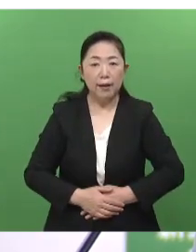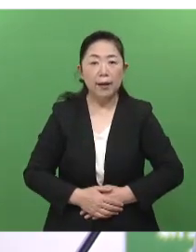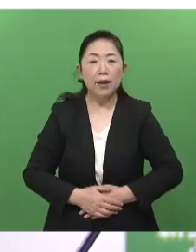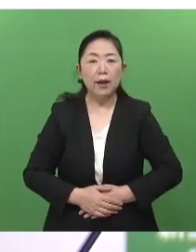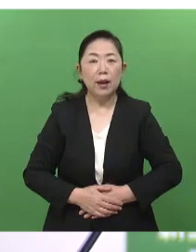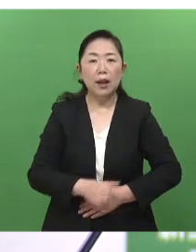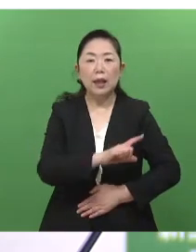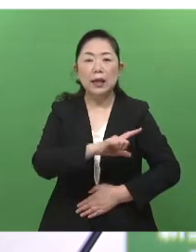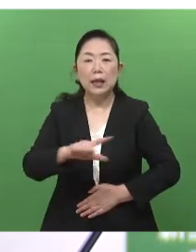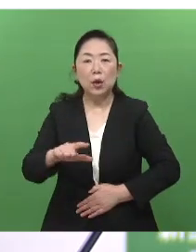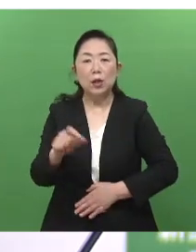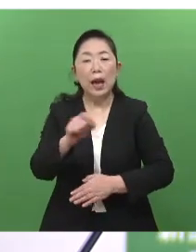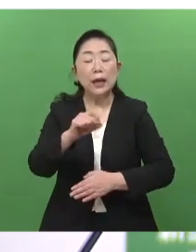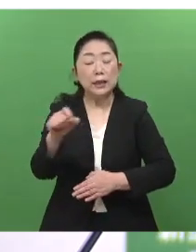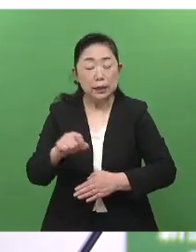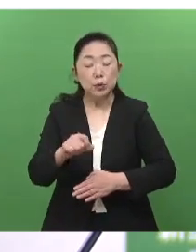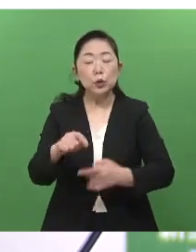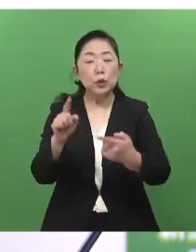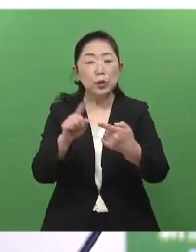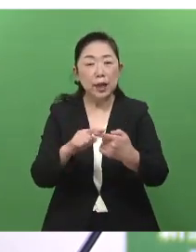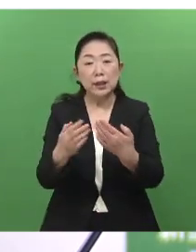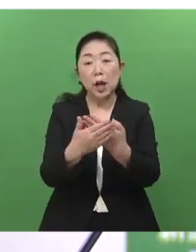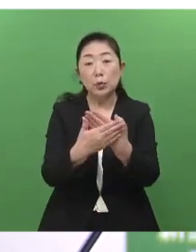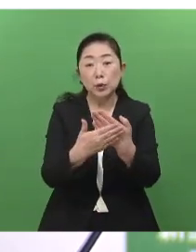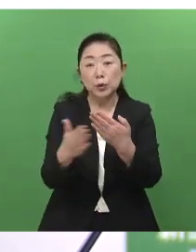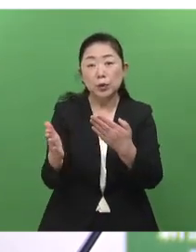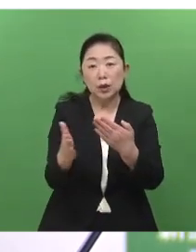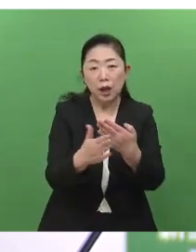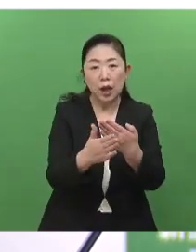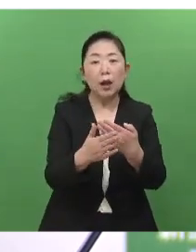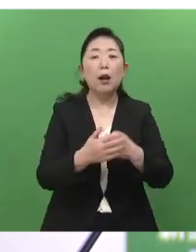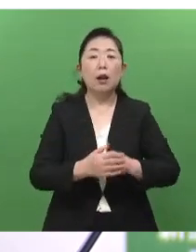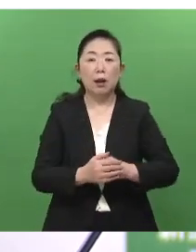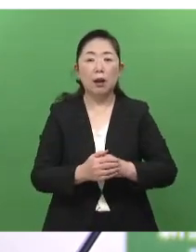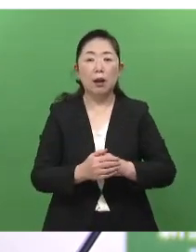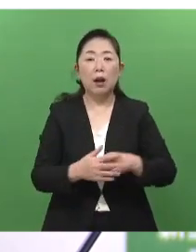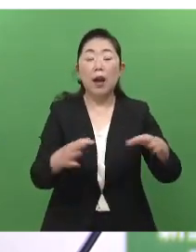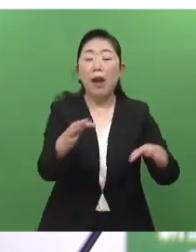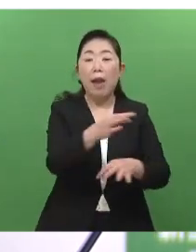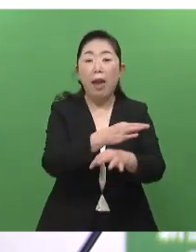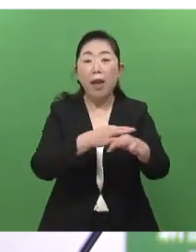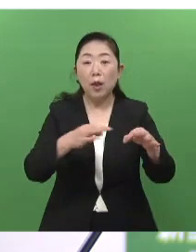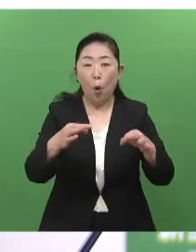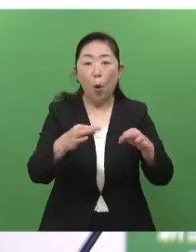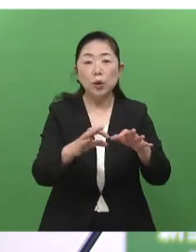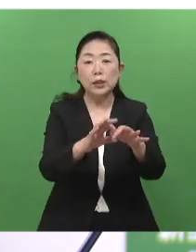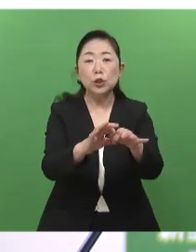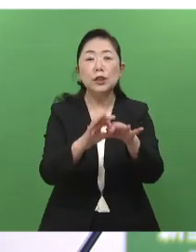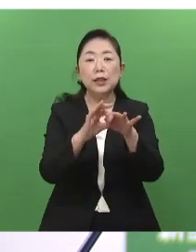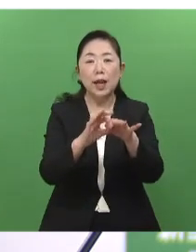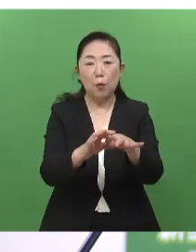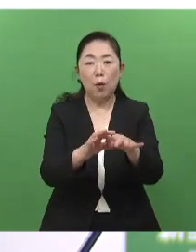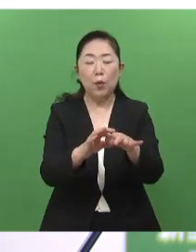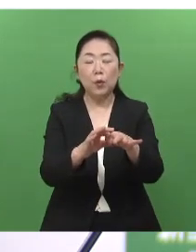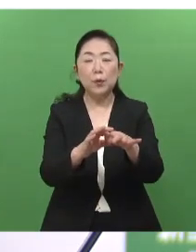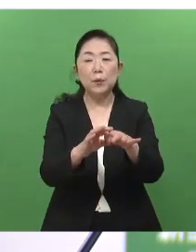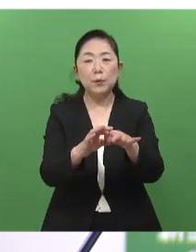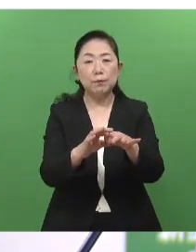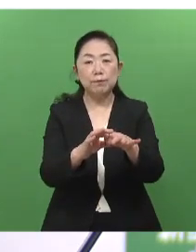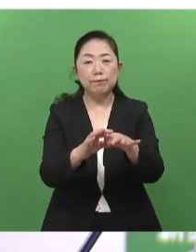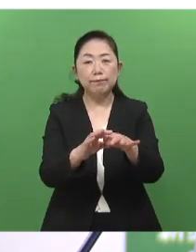さまざまな事務的な部分など、また営業についてもですね、この